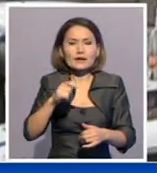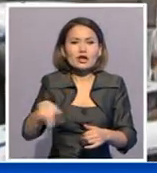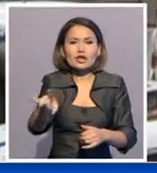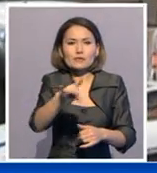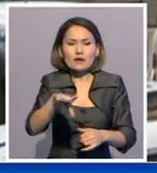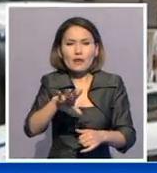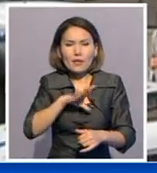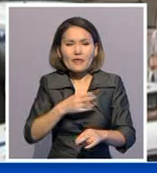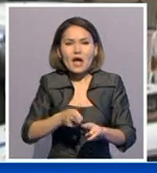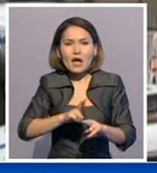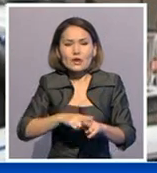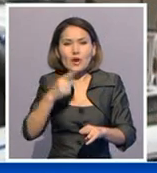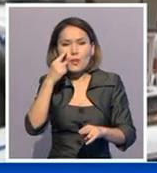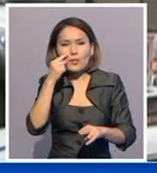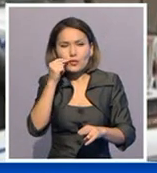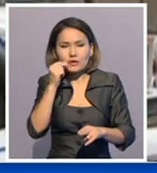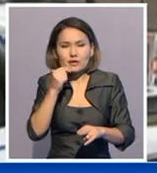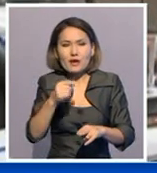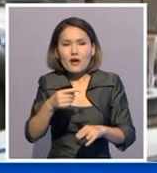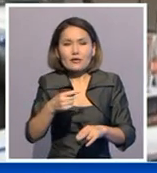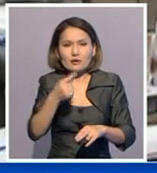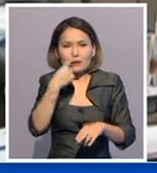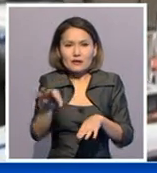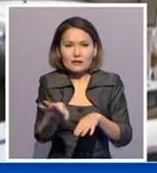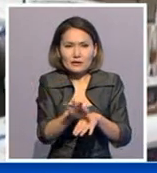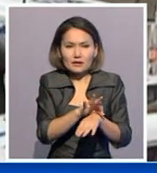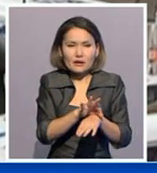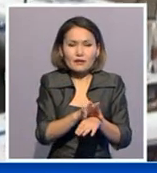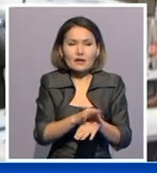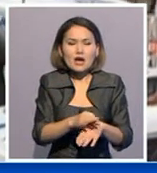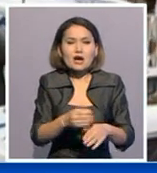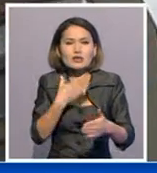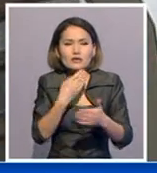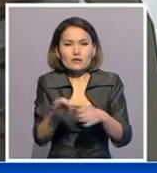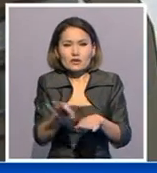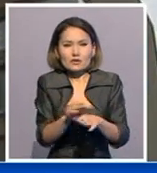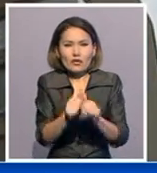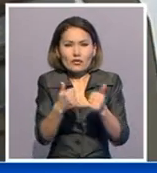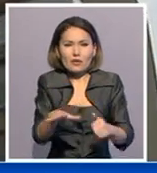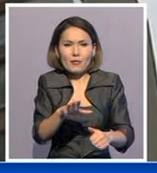ол әйелімен ажырасып, соттың шешімі бойынша баланы анасына тапсыру керек болған. Және